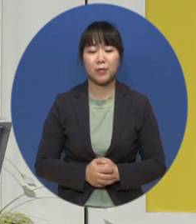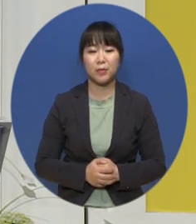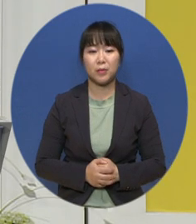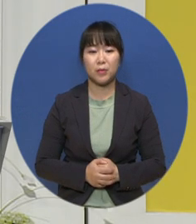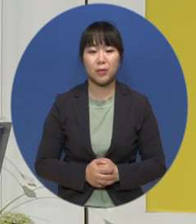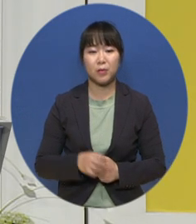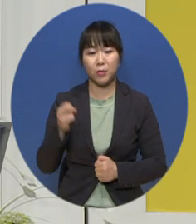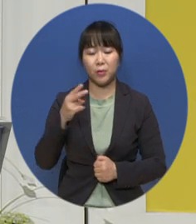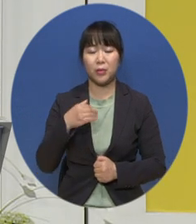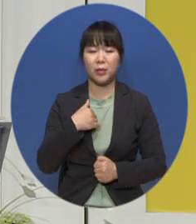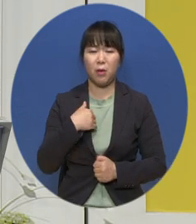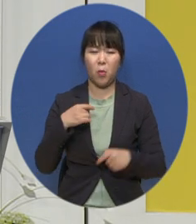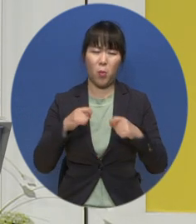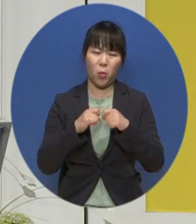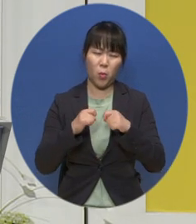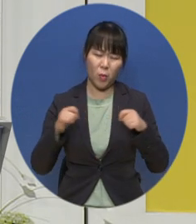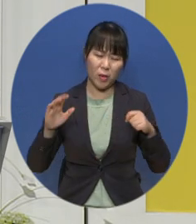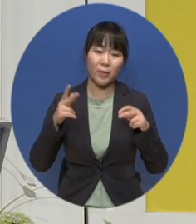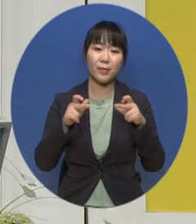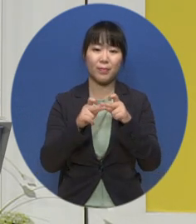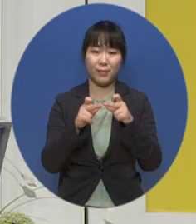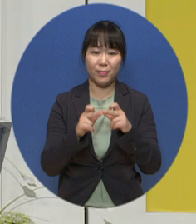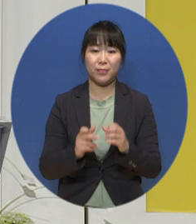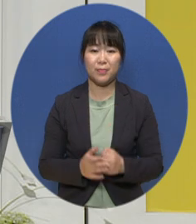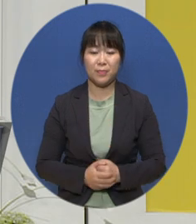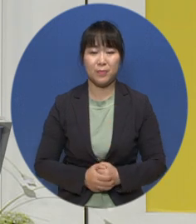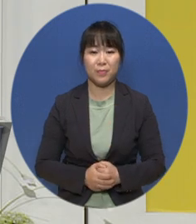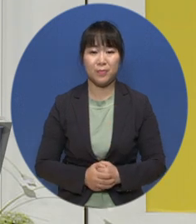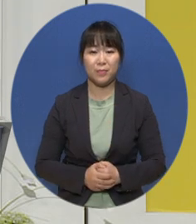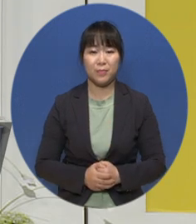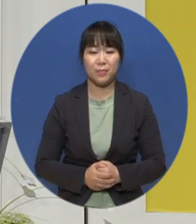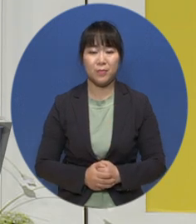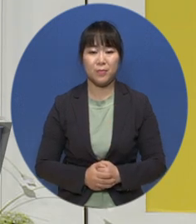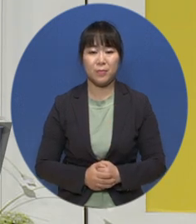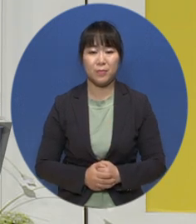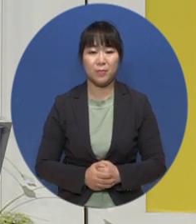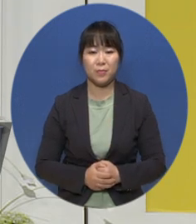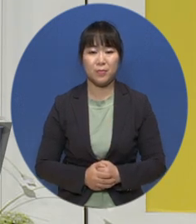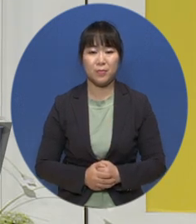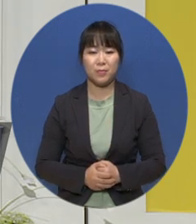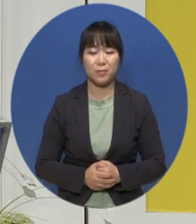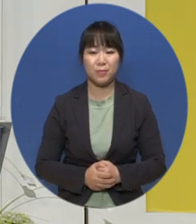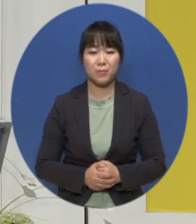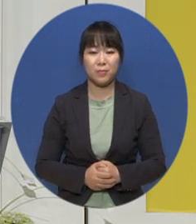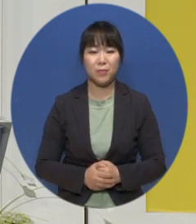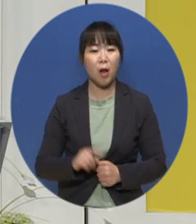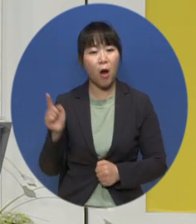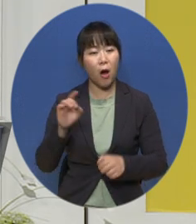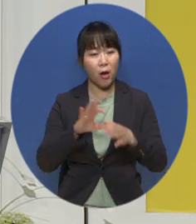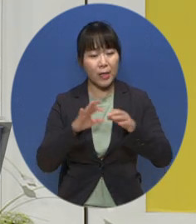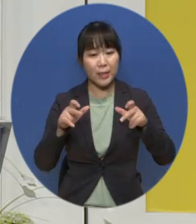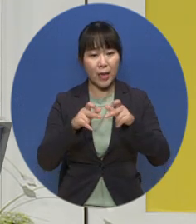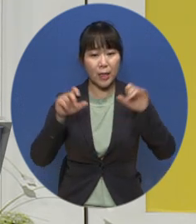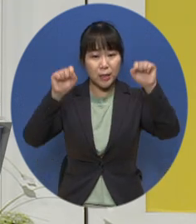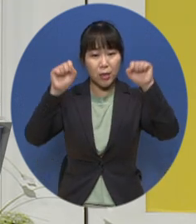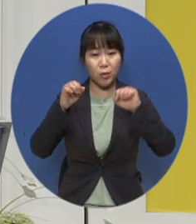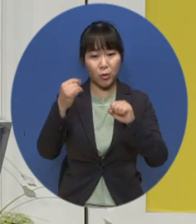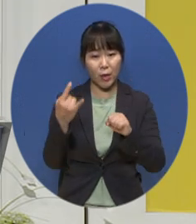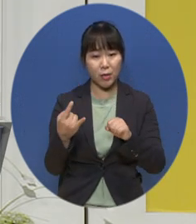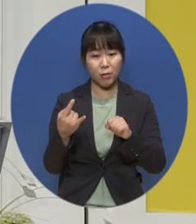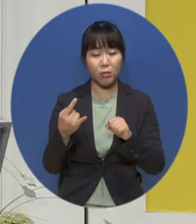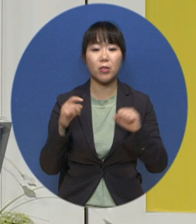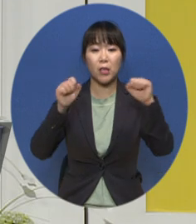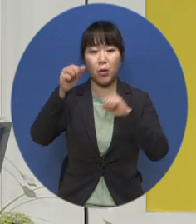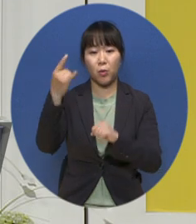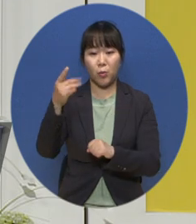올라옵니다 어떻게 되던가요 그래서 이제 전도 이제 장애인체육회 에서 제 6 회 장 적으로